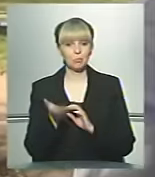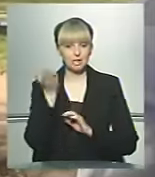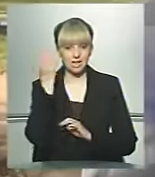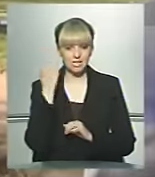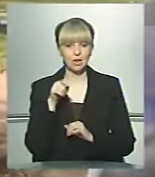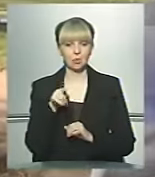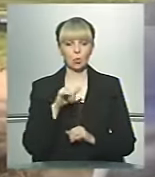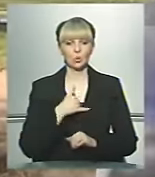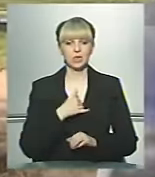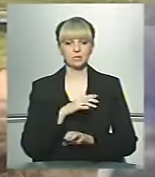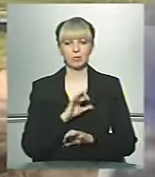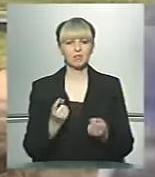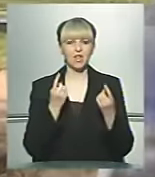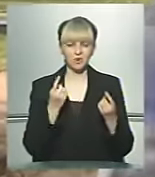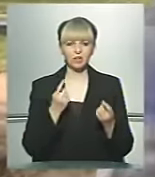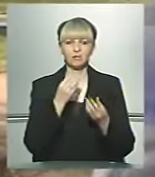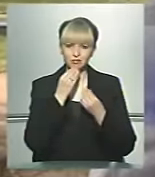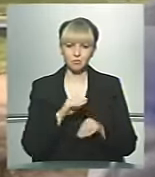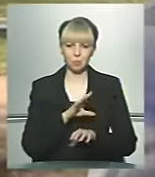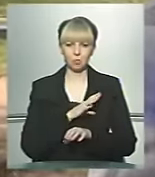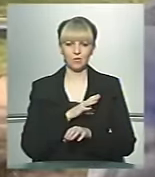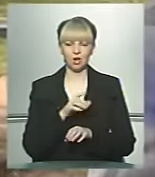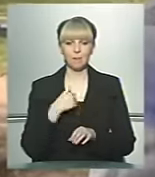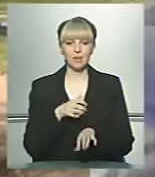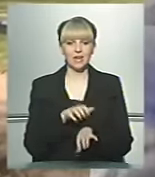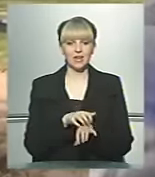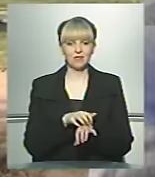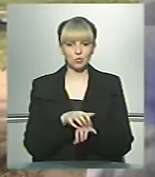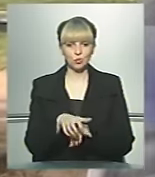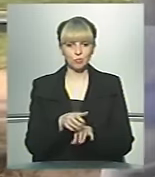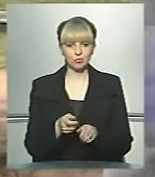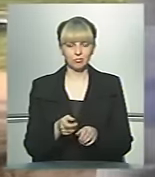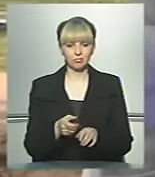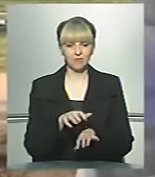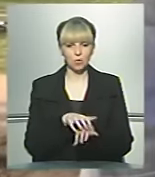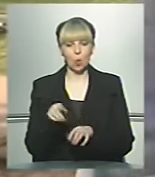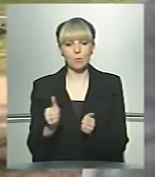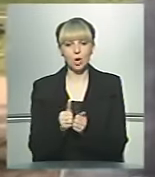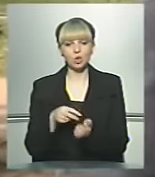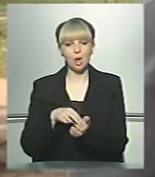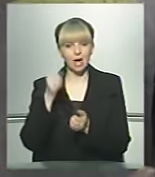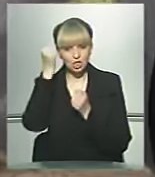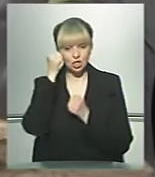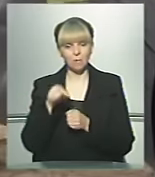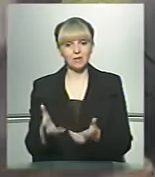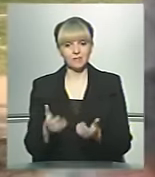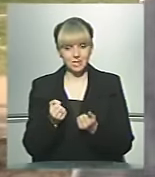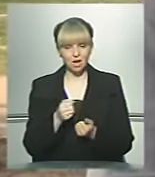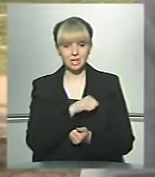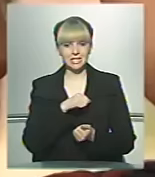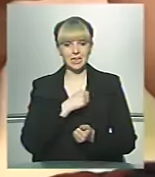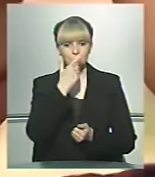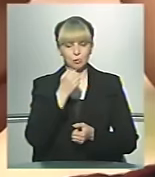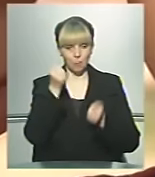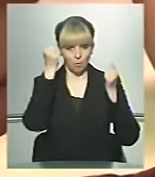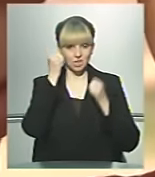нас був невеличкий прогрес, ми взувалися, а біля нього стояла шапочка. Він взяв шапочку і сам собі на головку